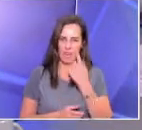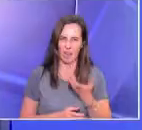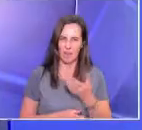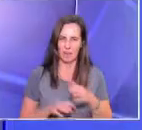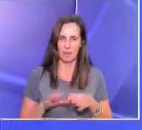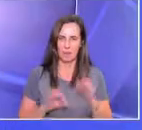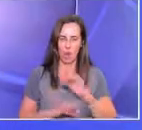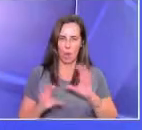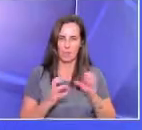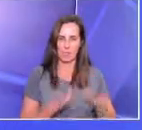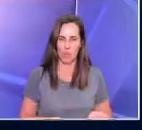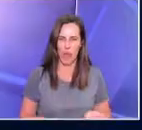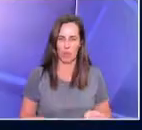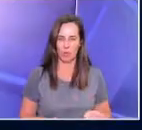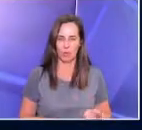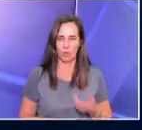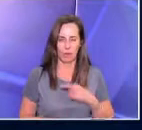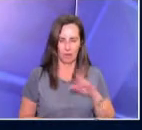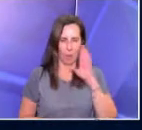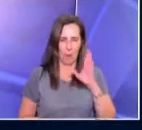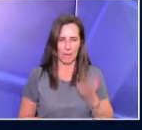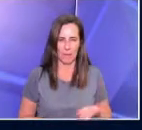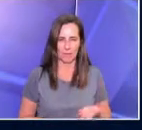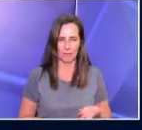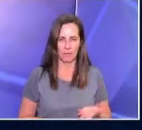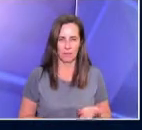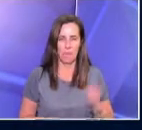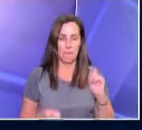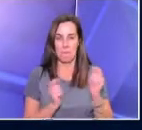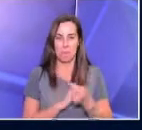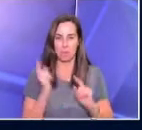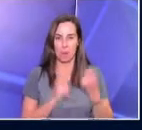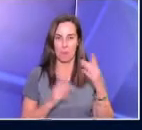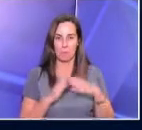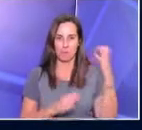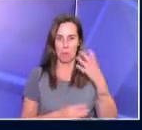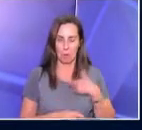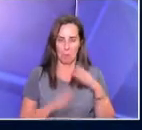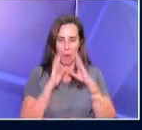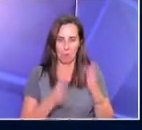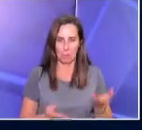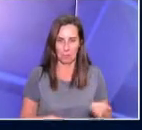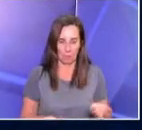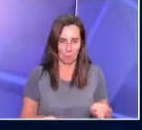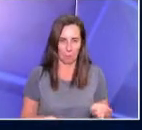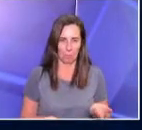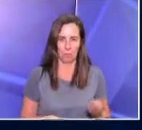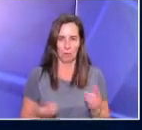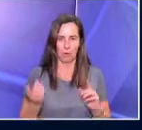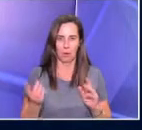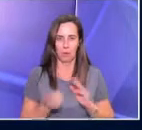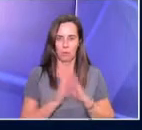בחירות אנטי-סקטוריאליות? אני לא יודע, אני לא כל כך קונה את המהפכה שהתחוללה בבית שמש, ופתאום כל